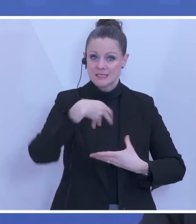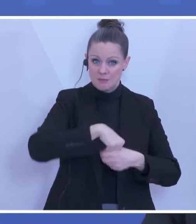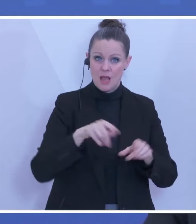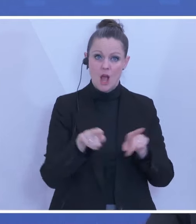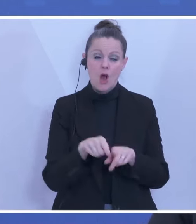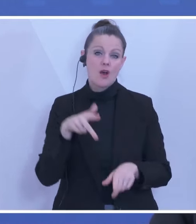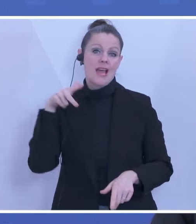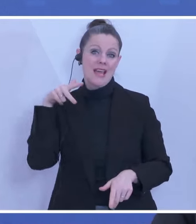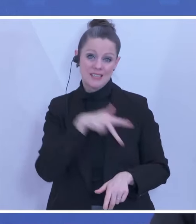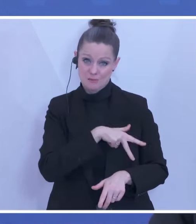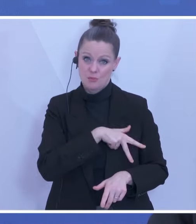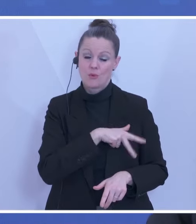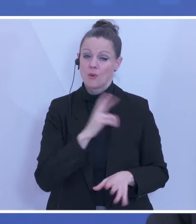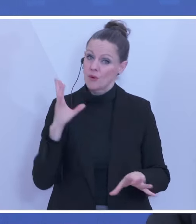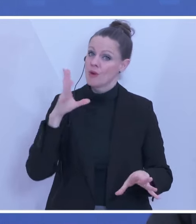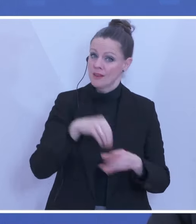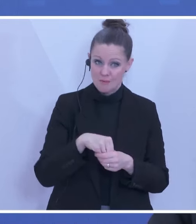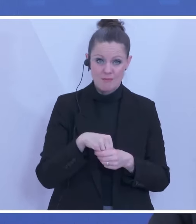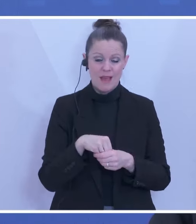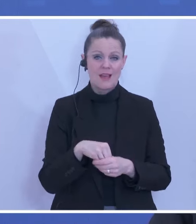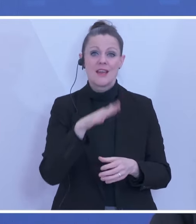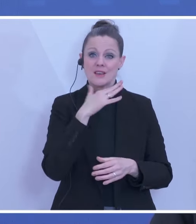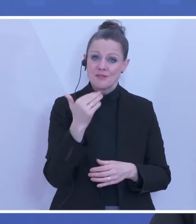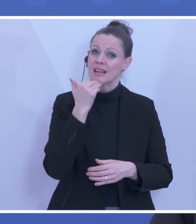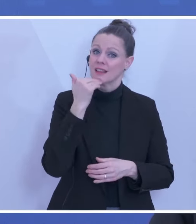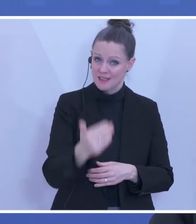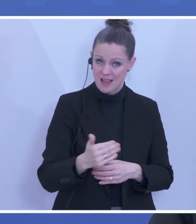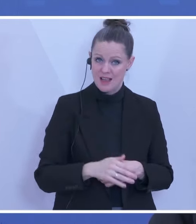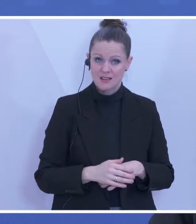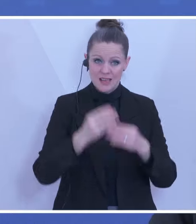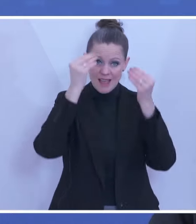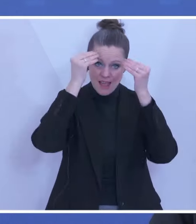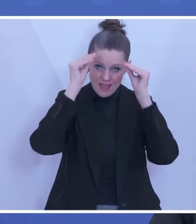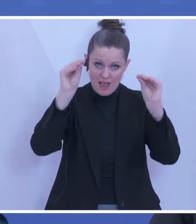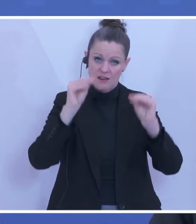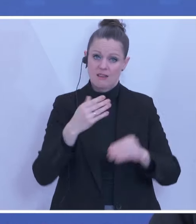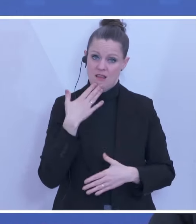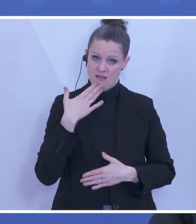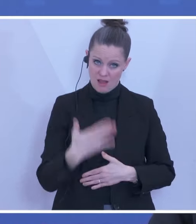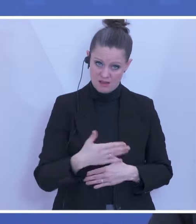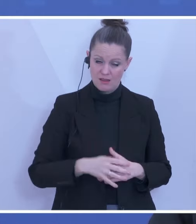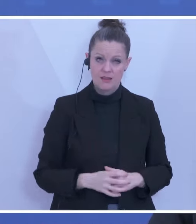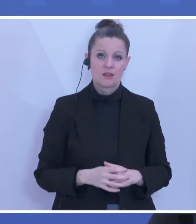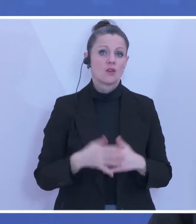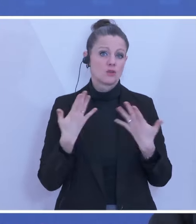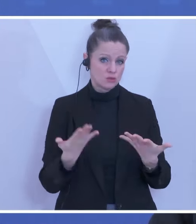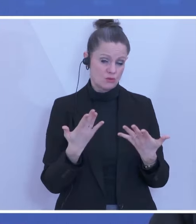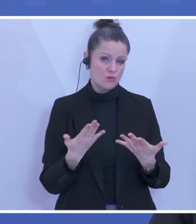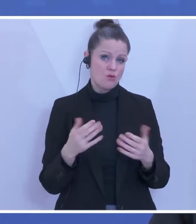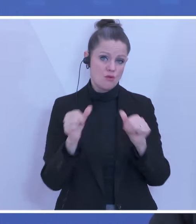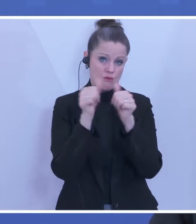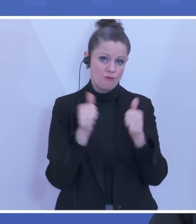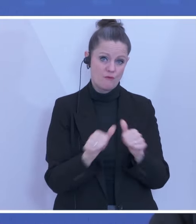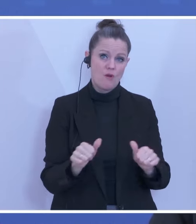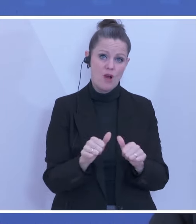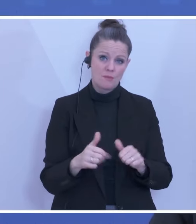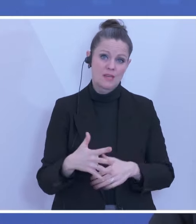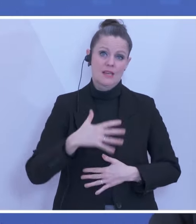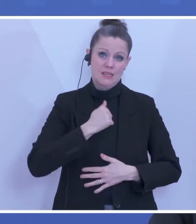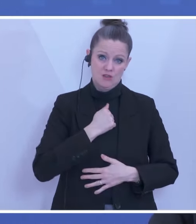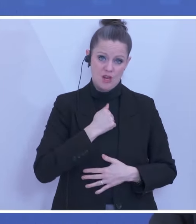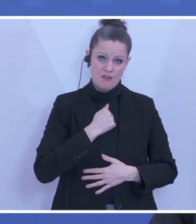Sozialdemokratie ist dabei. Vielen Dank dafür, ehrlicher Dank an der Stelle, dass das auf diese Art und Weise gelungen